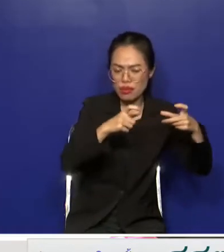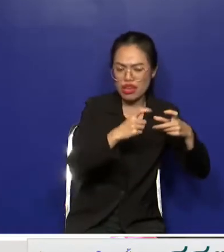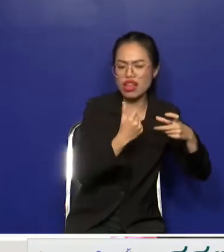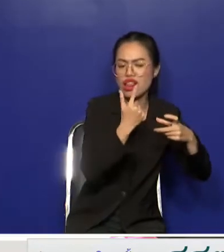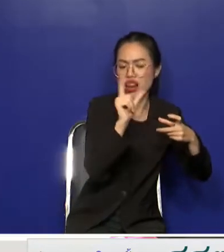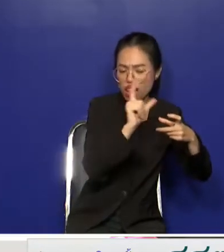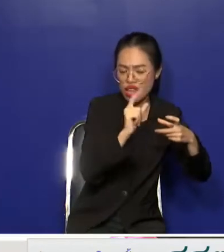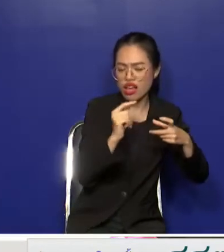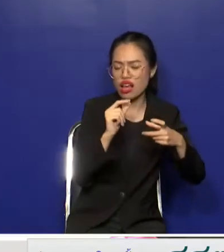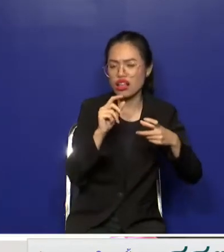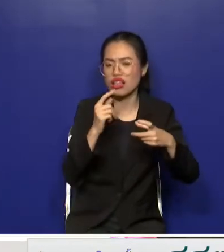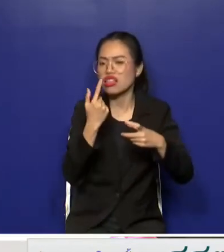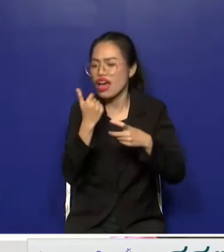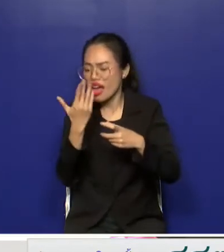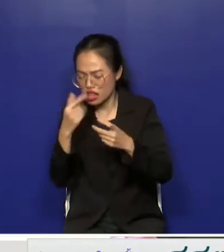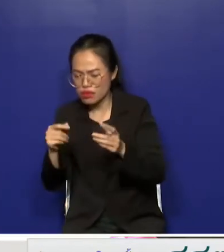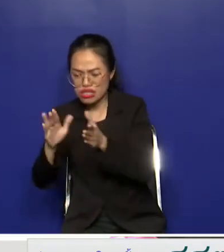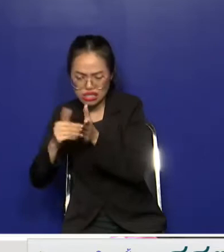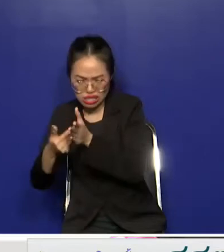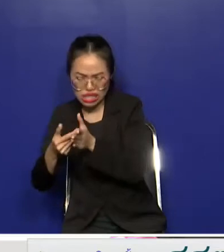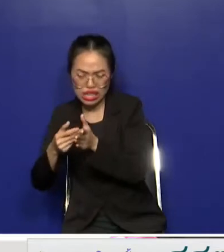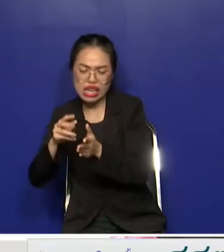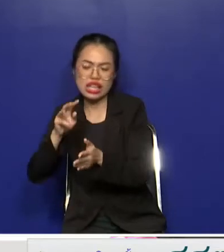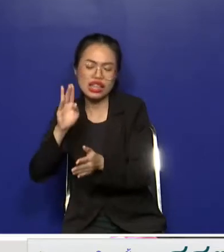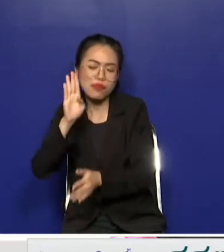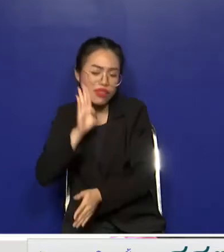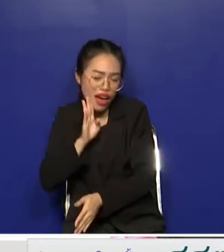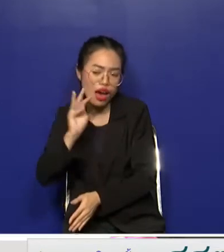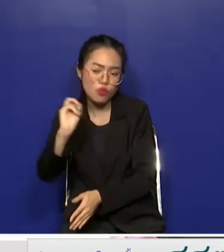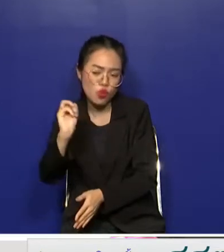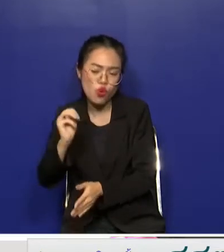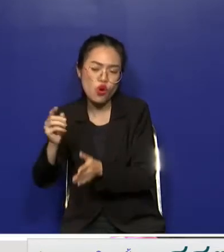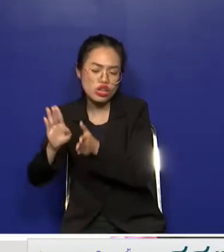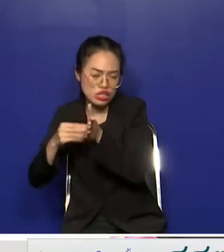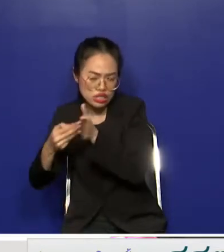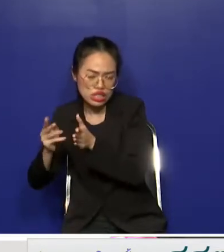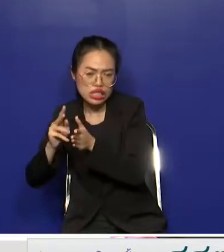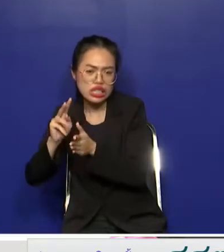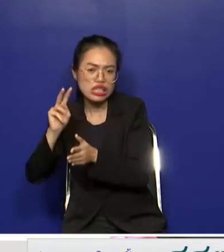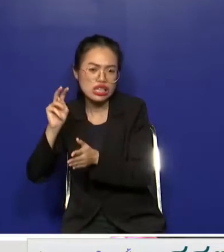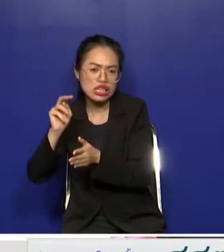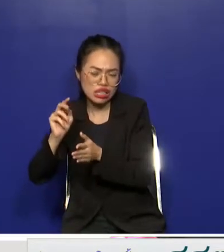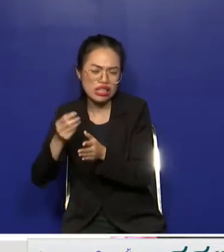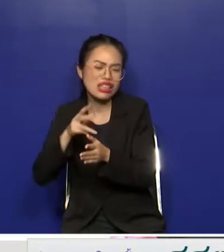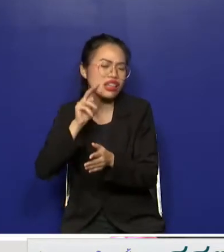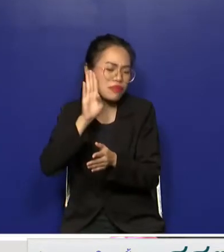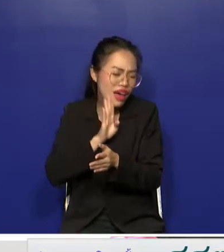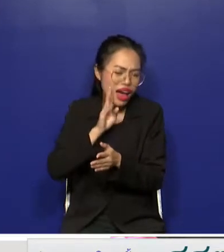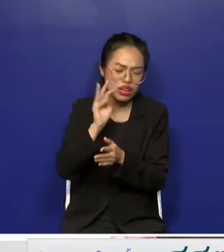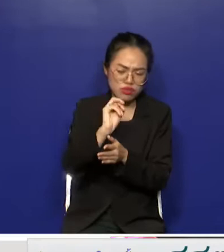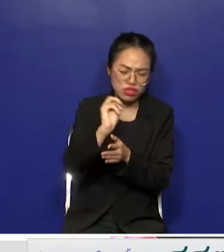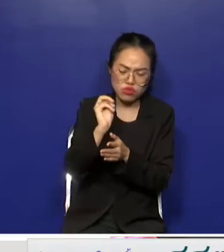ีน้เงินม่วงน้ตาลม่วงอย่จหวดหนาน้ตาลม่วงครั ท่มาทานครัมันใล้กันมากเลย